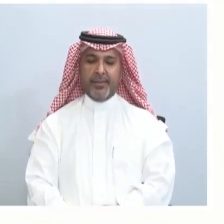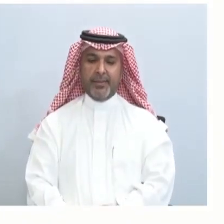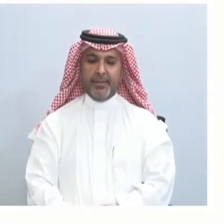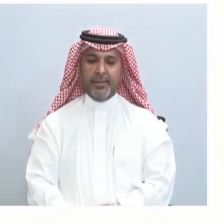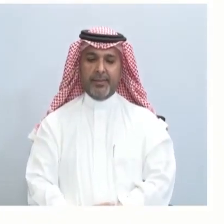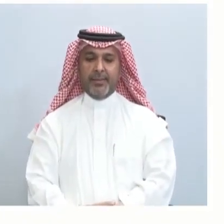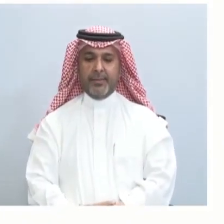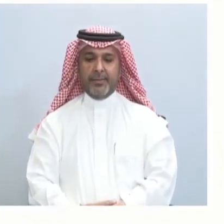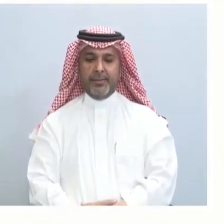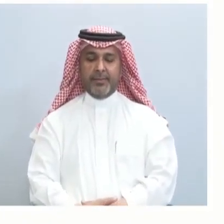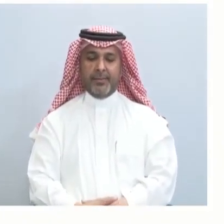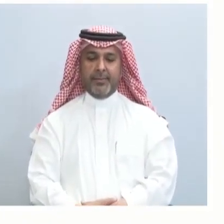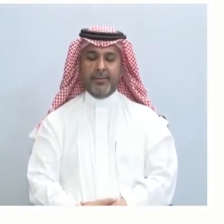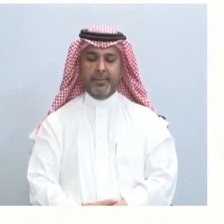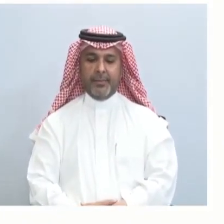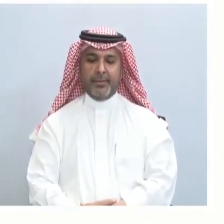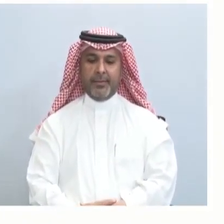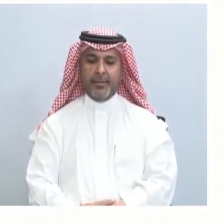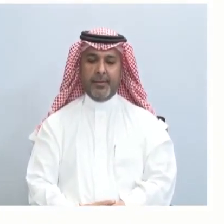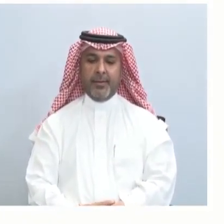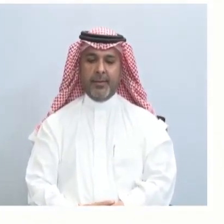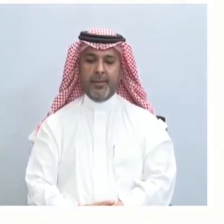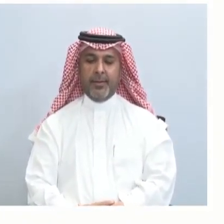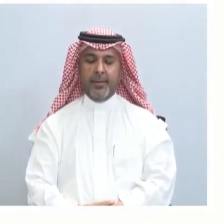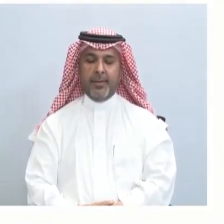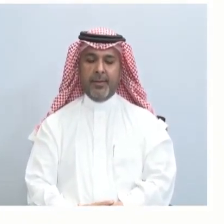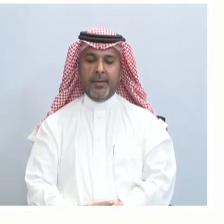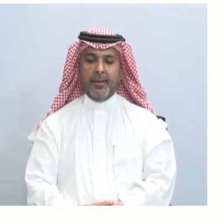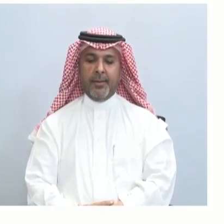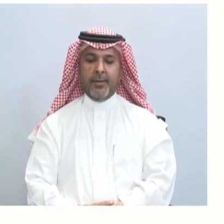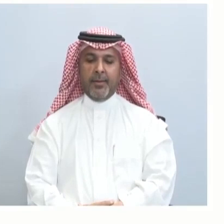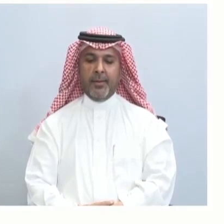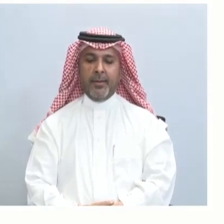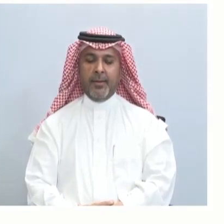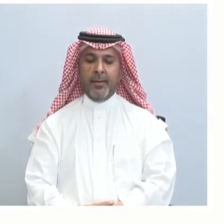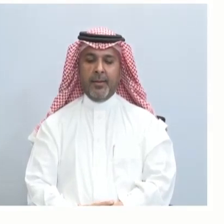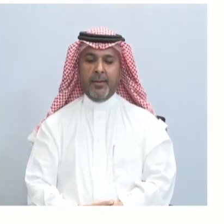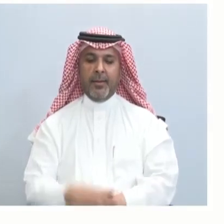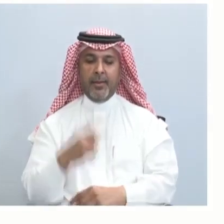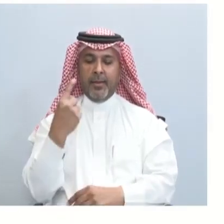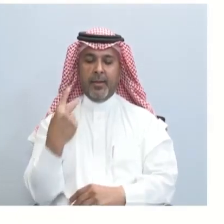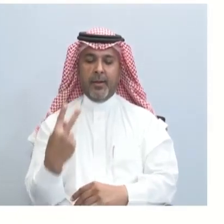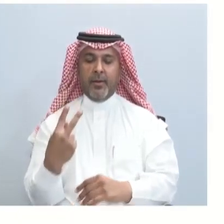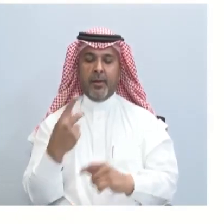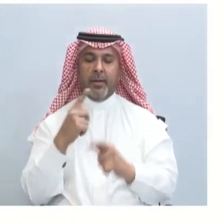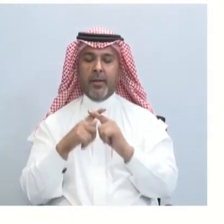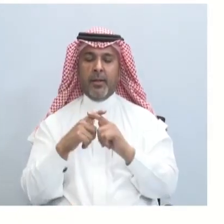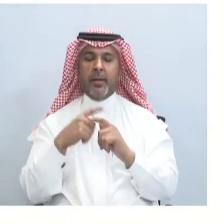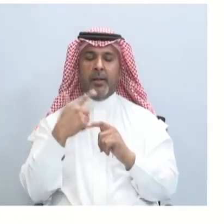كاف هذه هي القاعده نعم طولها نفس هذا الضلع سبعه سم اذا